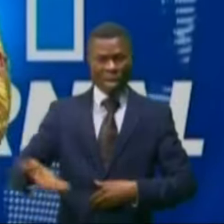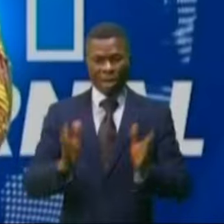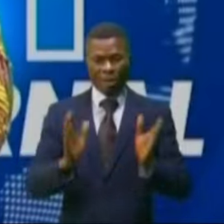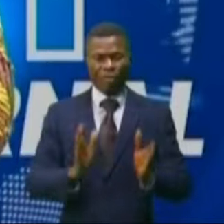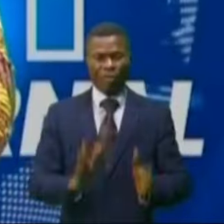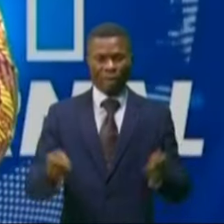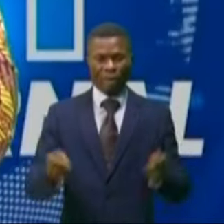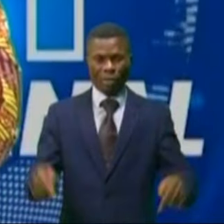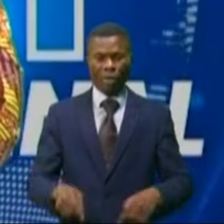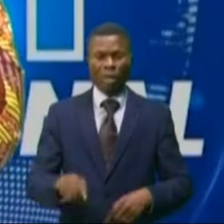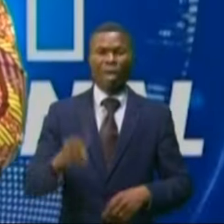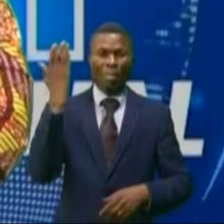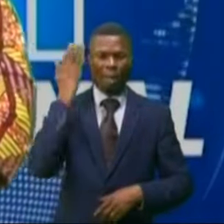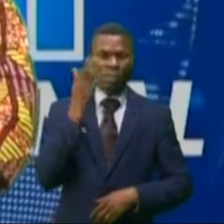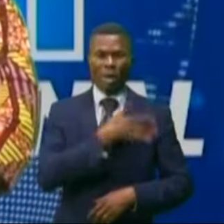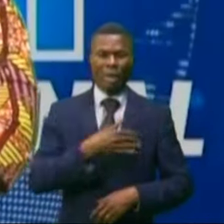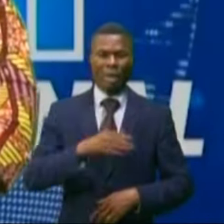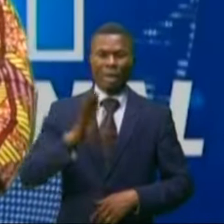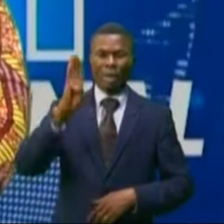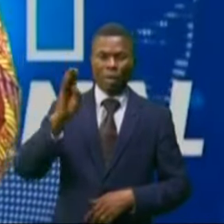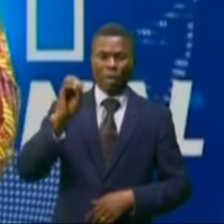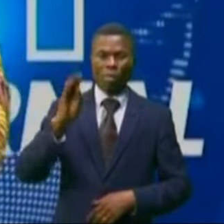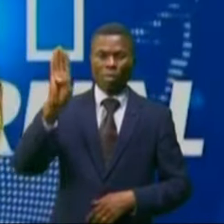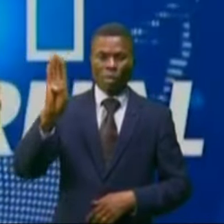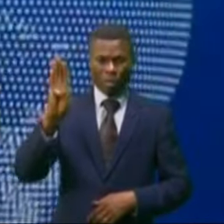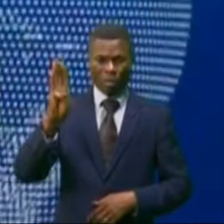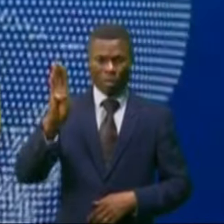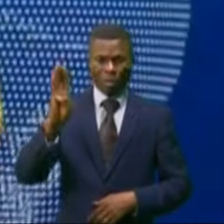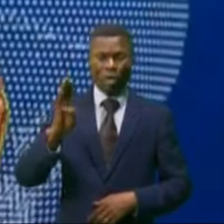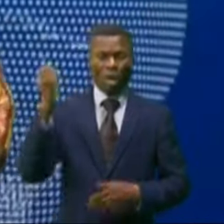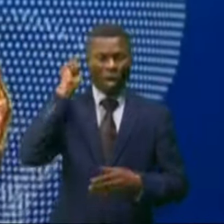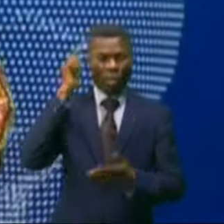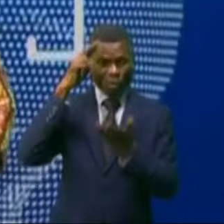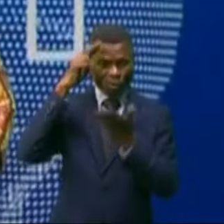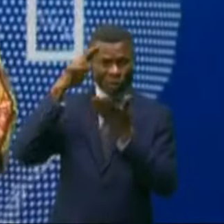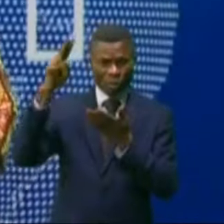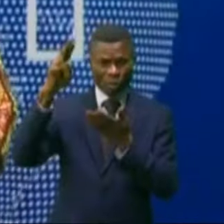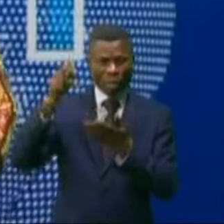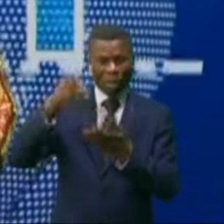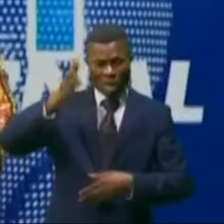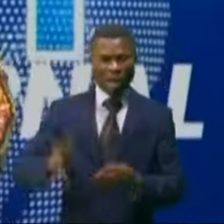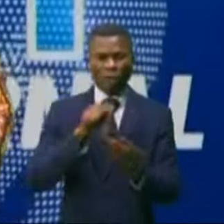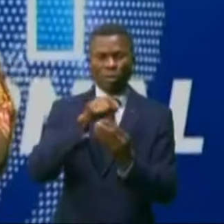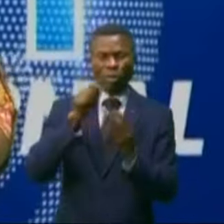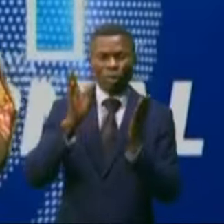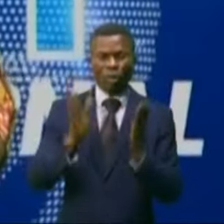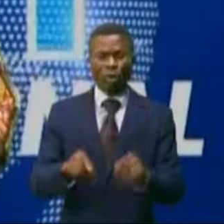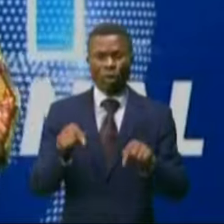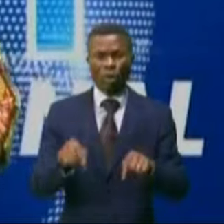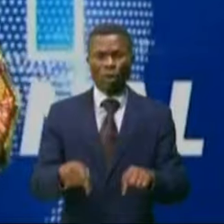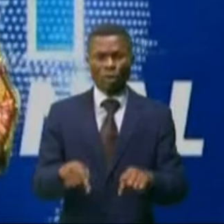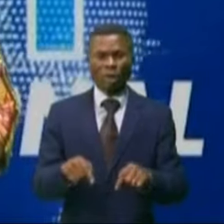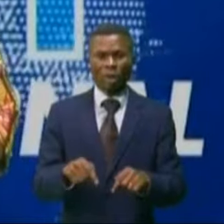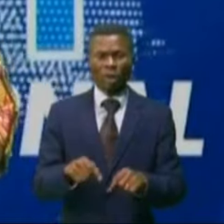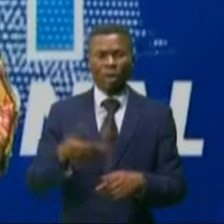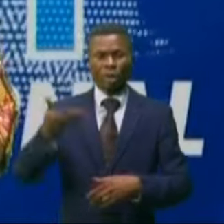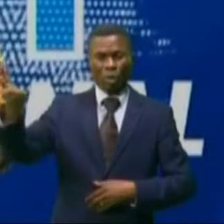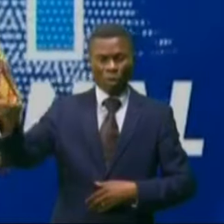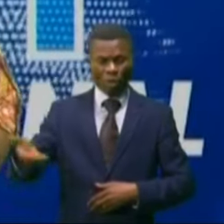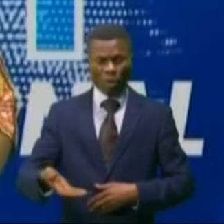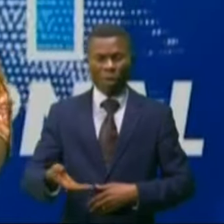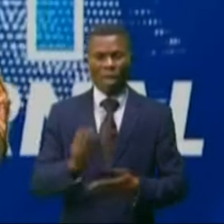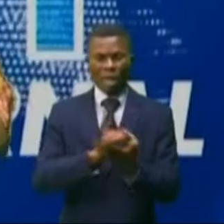Bob Nzoyi Mbengene, professeur d'université, expert comptable. Aujourd'hui, nous le recevons en tant qu'auteur